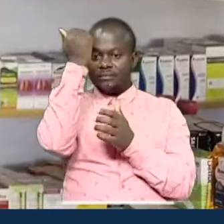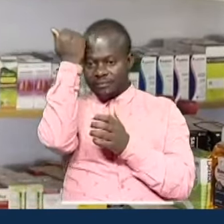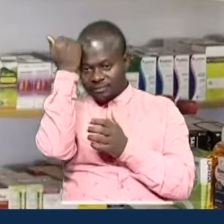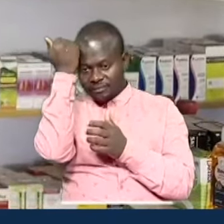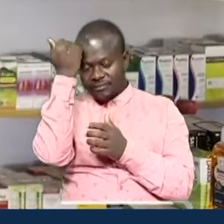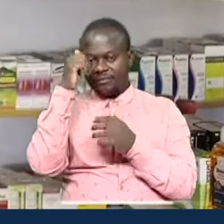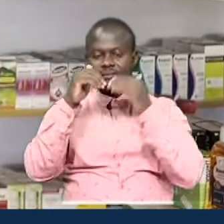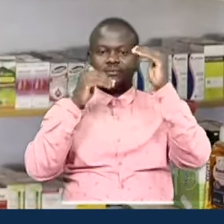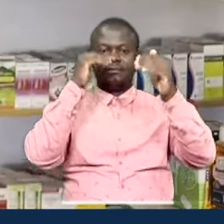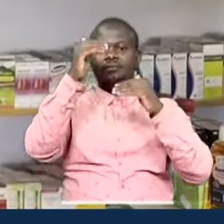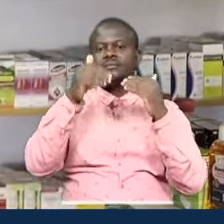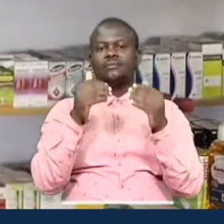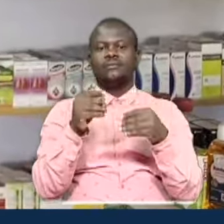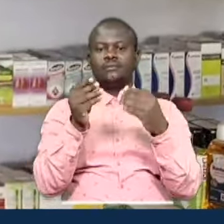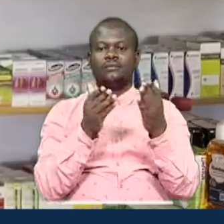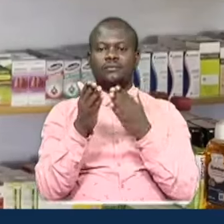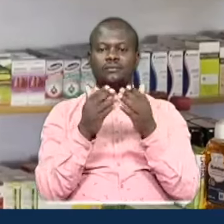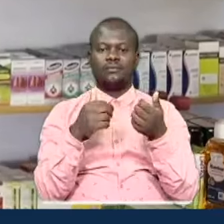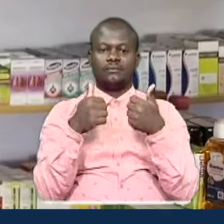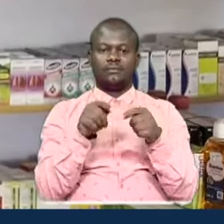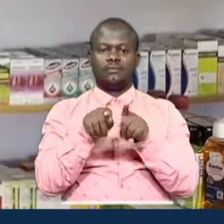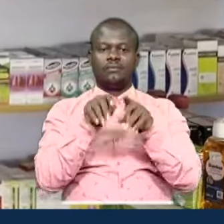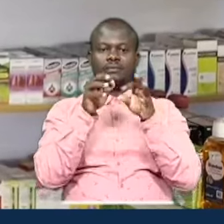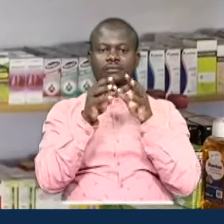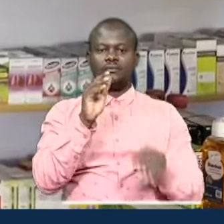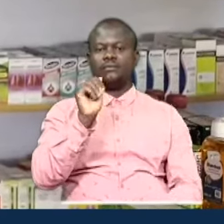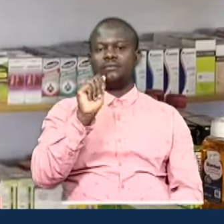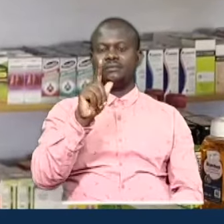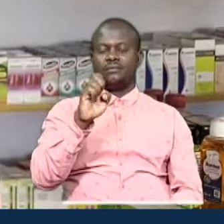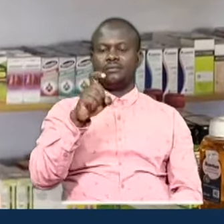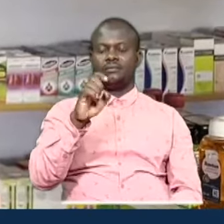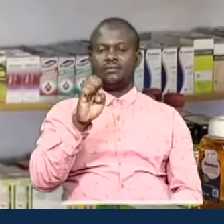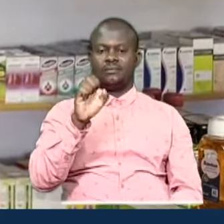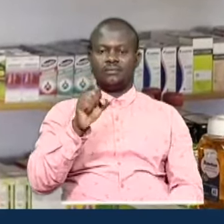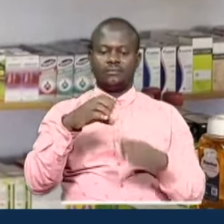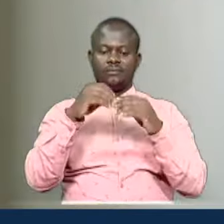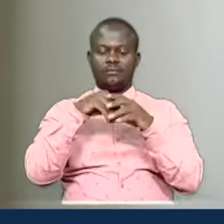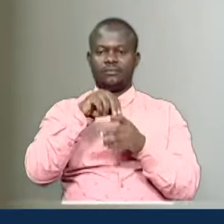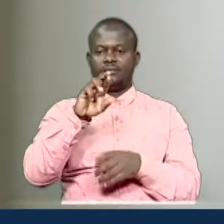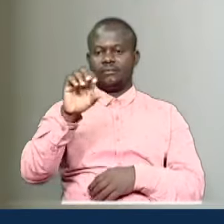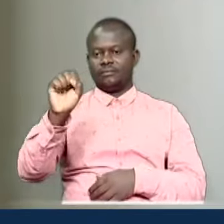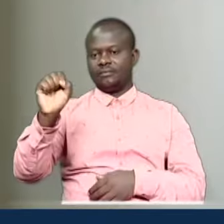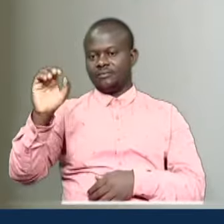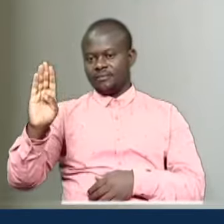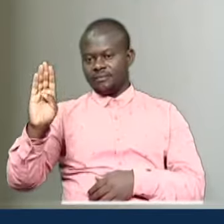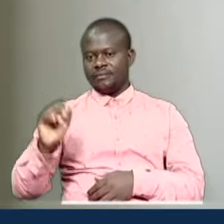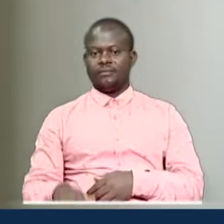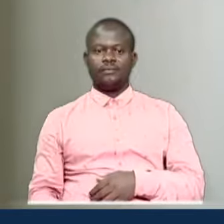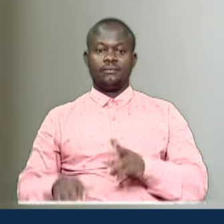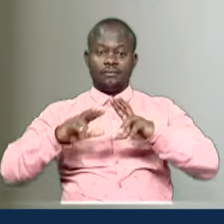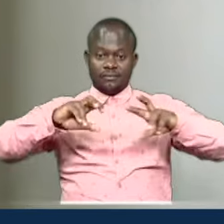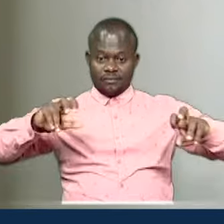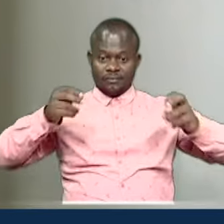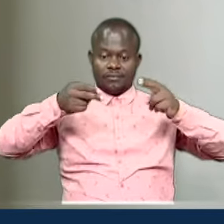rwego rwo kunoza serivisi nk'uko bisobanurwa na Alexis Rurisa umuyobozi muri RSSB. Uri gusuzuma byaba ari ibikorwa byo